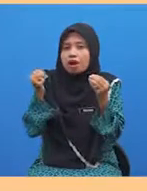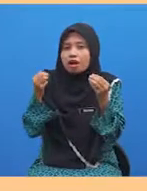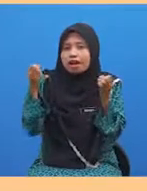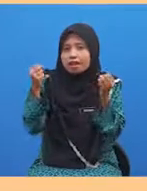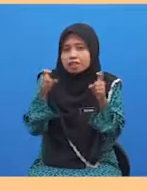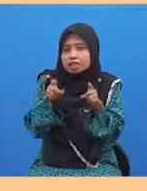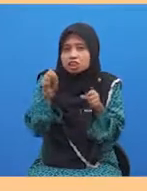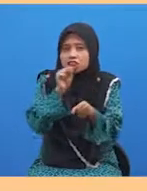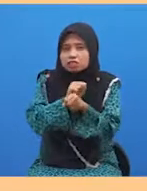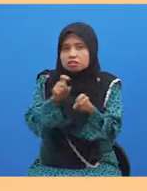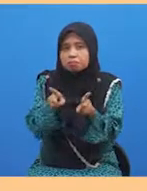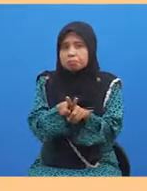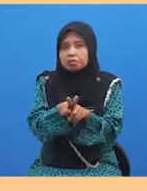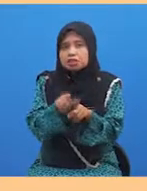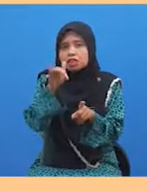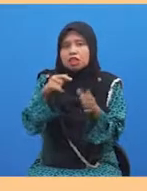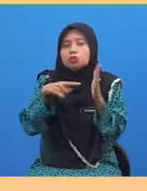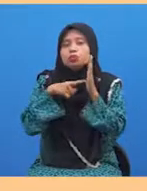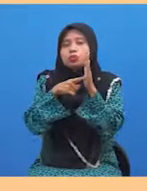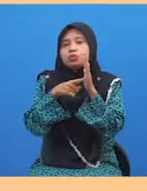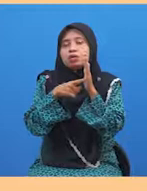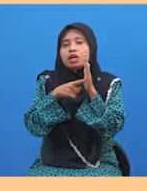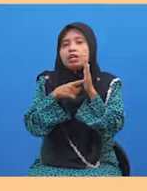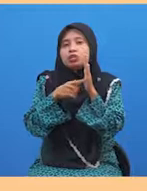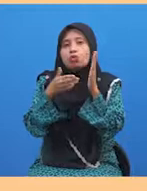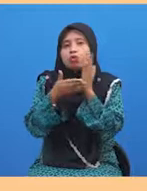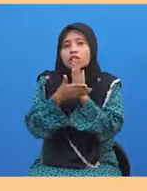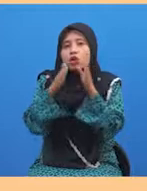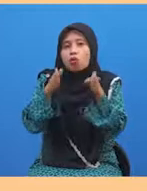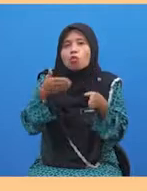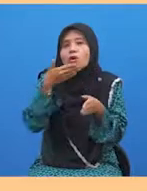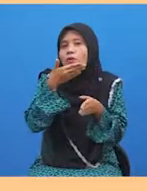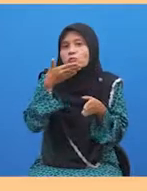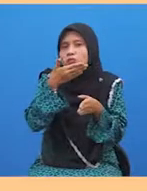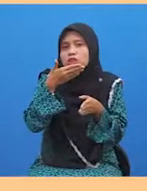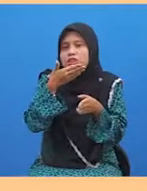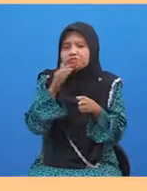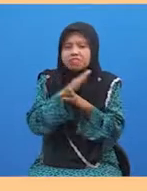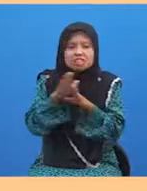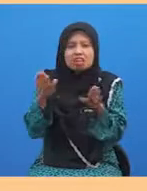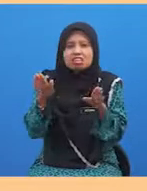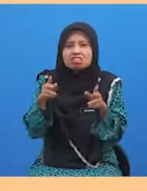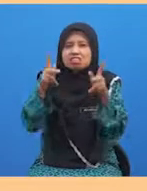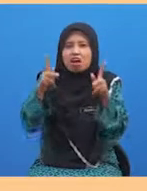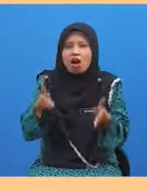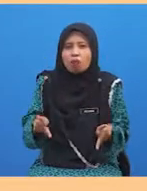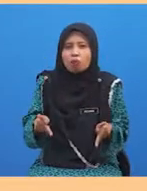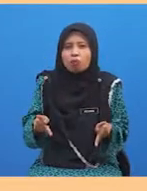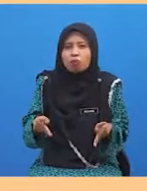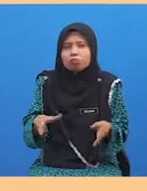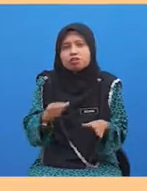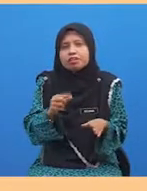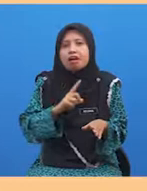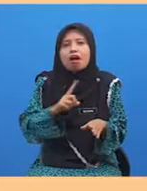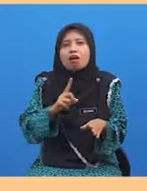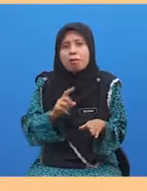Semangat kerjasama yang ditunjukkan oleh generasi muda yang tidak